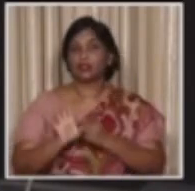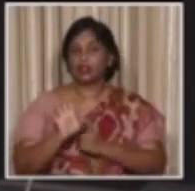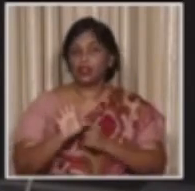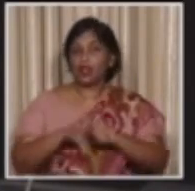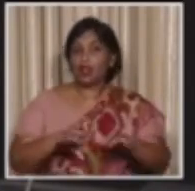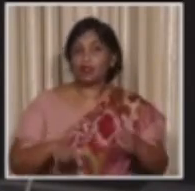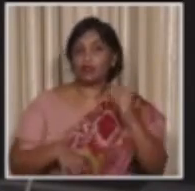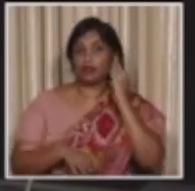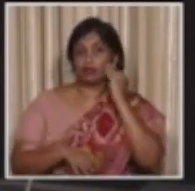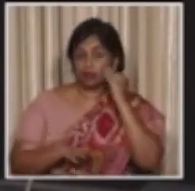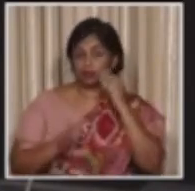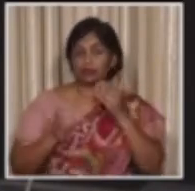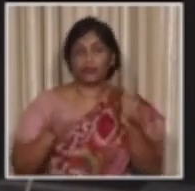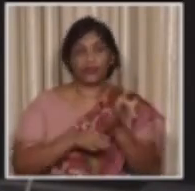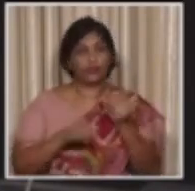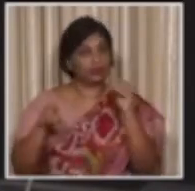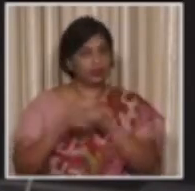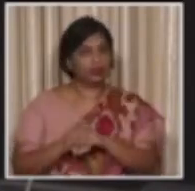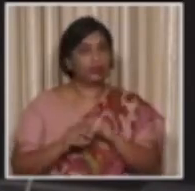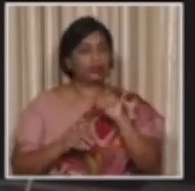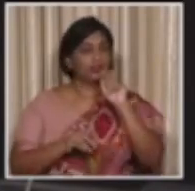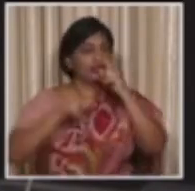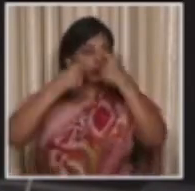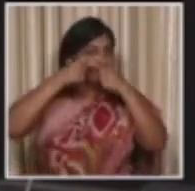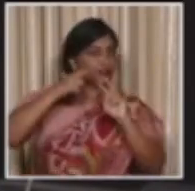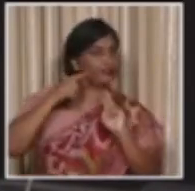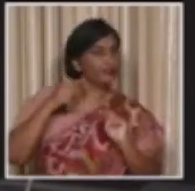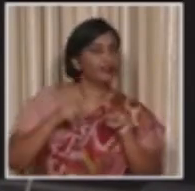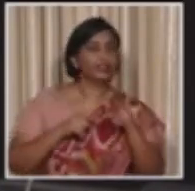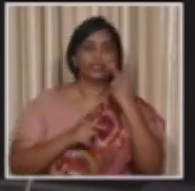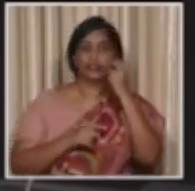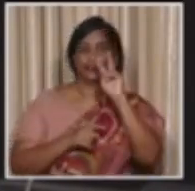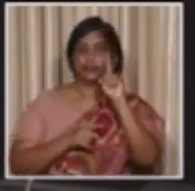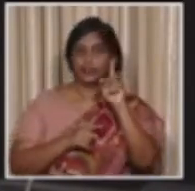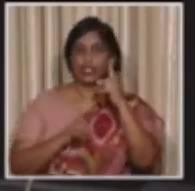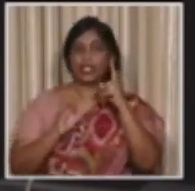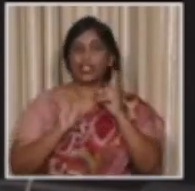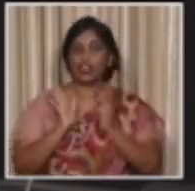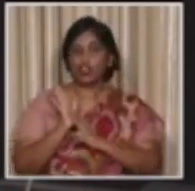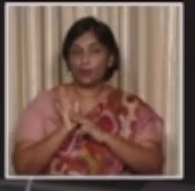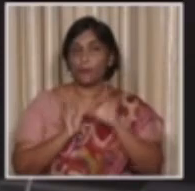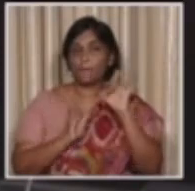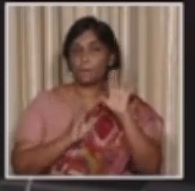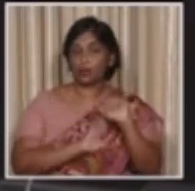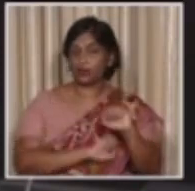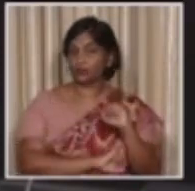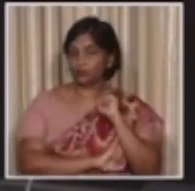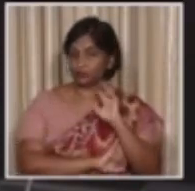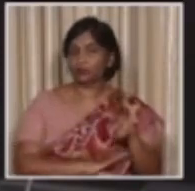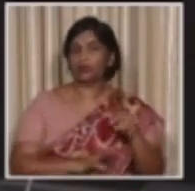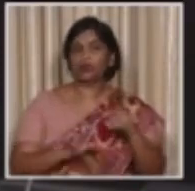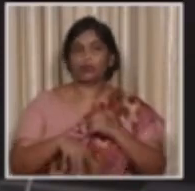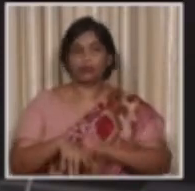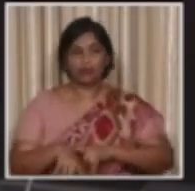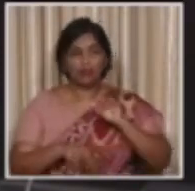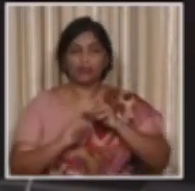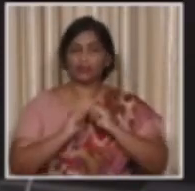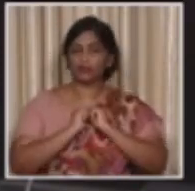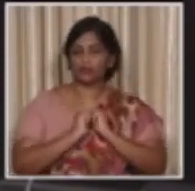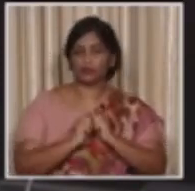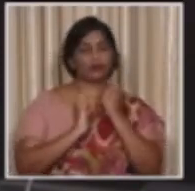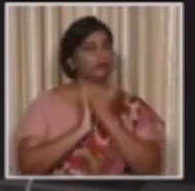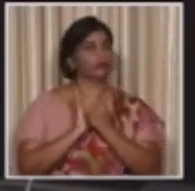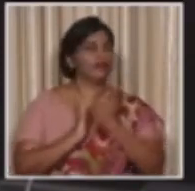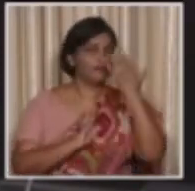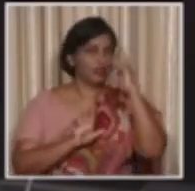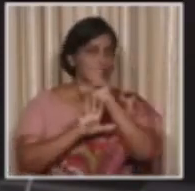සේවයේ යෙදවීම පනත යටතේ 20 වගන්තිය යටතේ 2021-11-15 දිනතිව බලාත්මක වන අනතුරුදායක රැකියා ලයිස්තුව අනුව